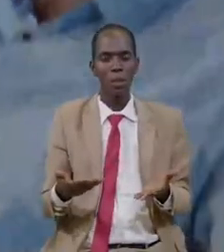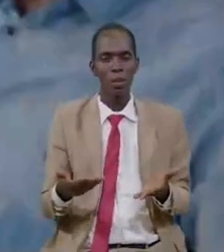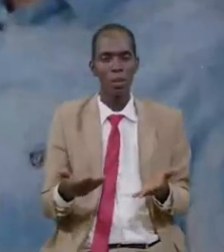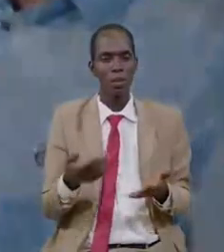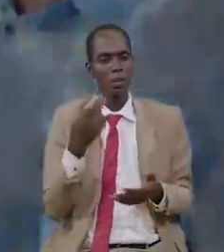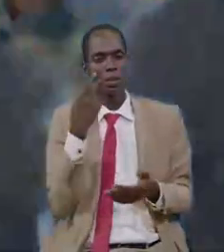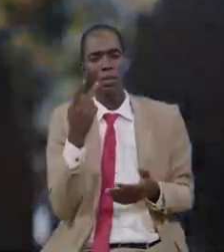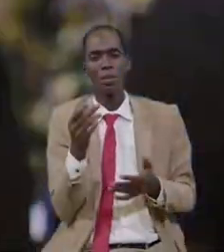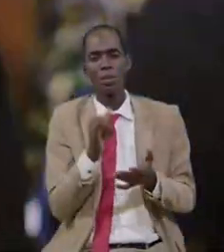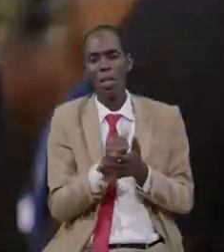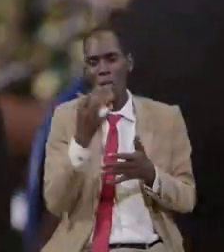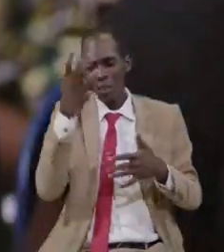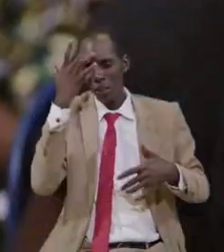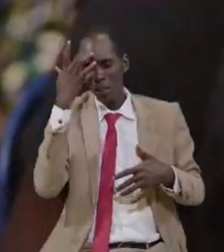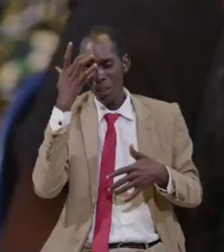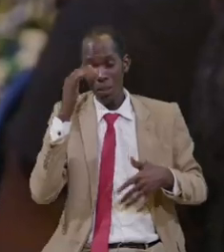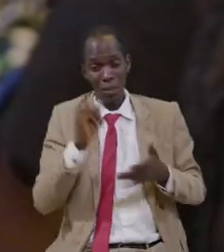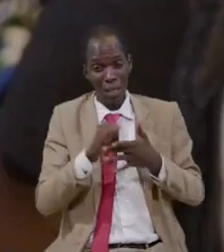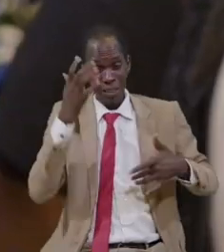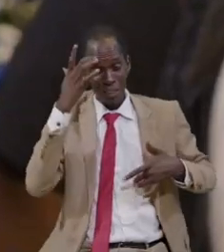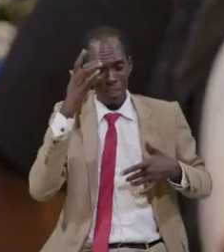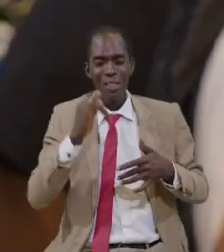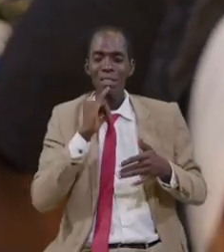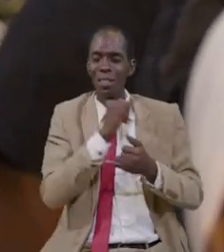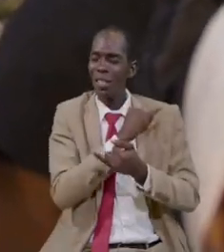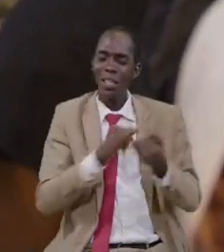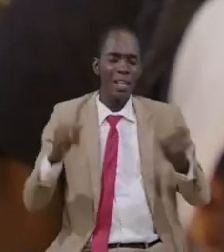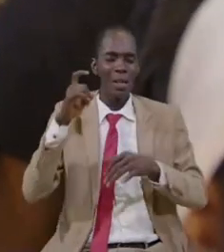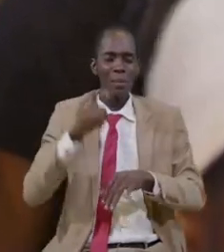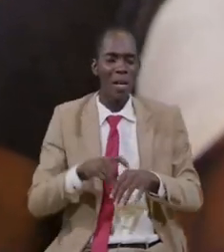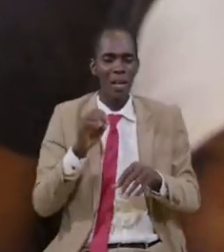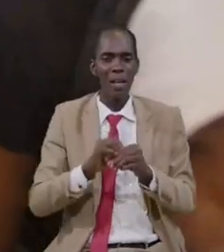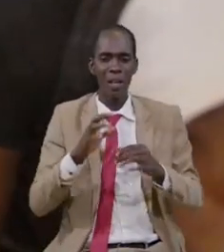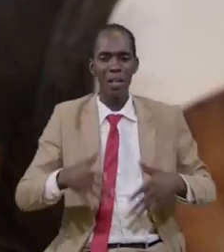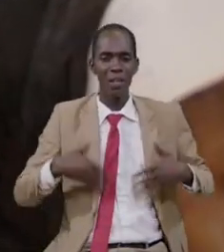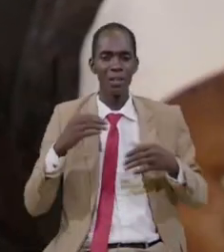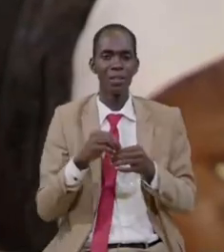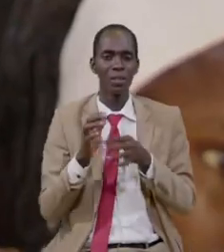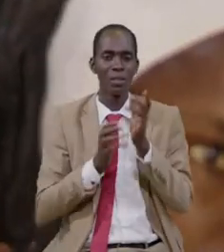cette maladie, regarde là, c'est la dernière fois que tu la vois sur toi.